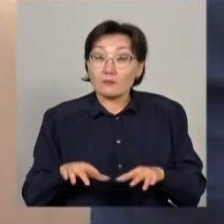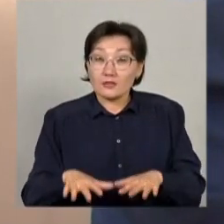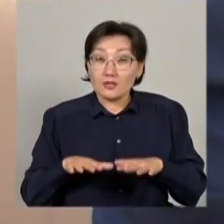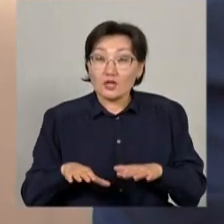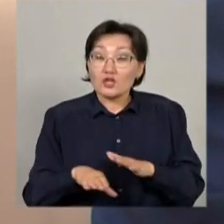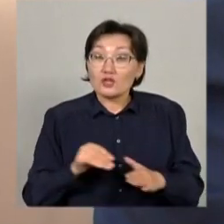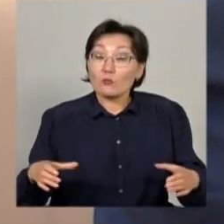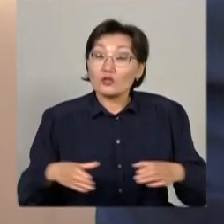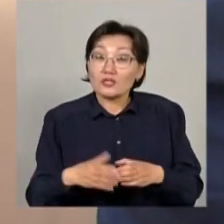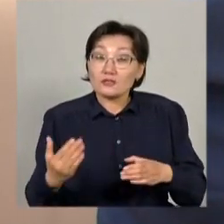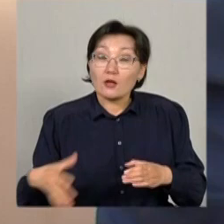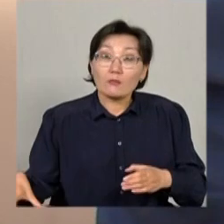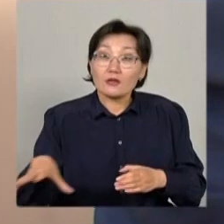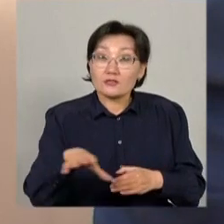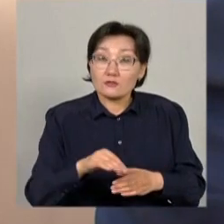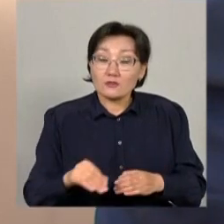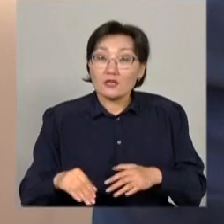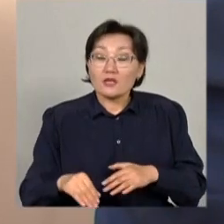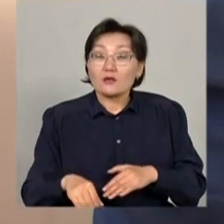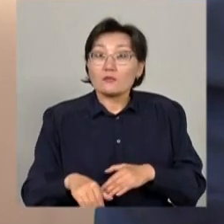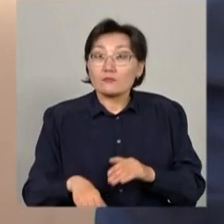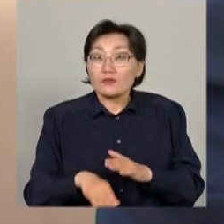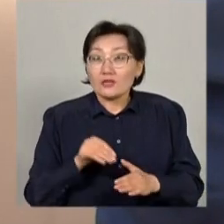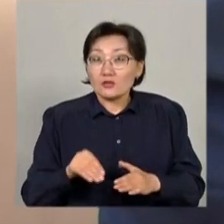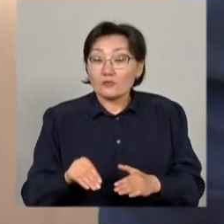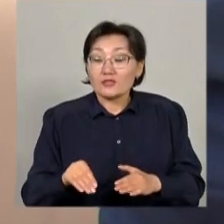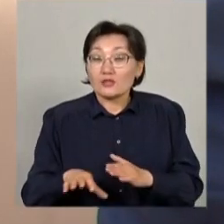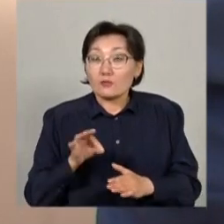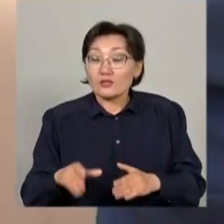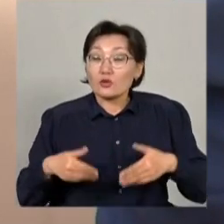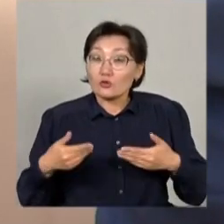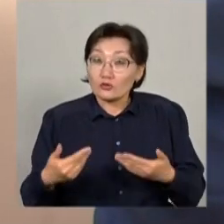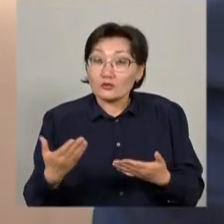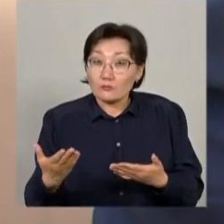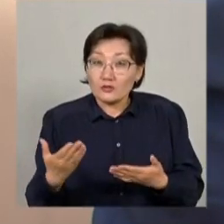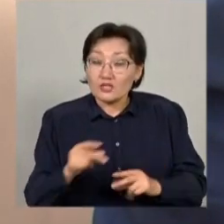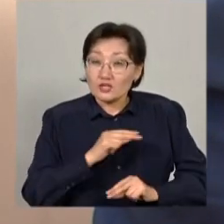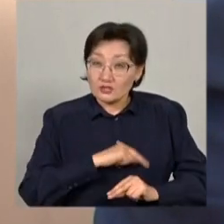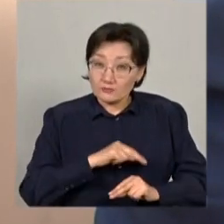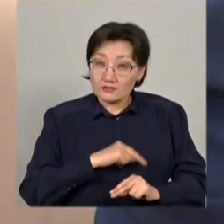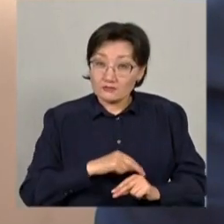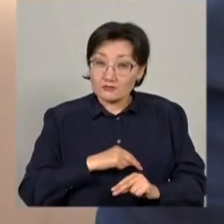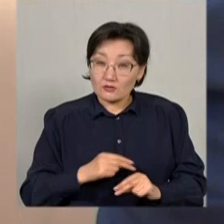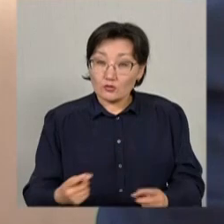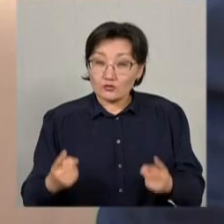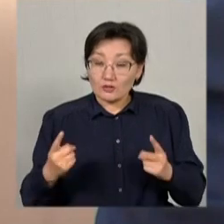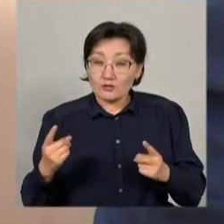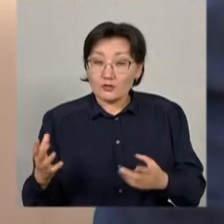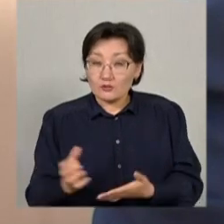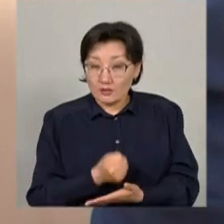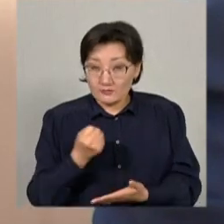депутатысыздар. Баршаңызды халық қалаулары аталуыңызбен құттықтаймын. Еңбектеріңіз үлкен